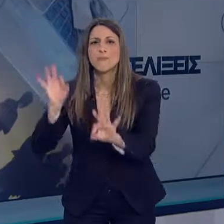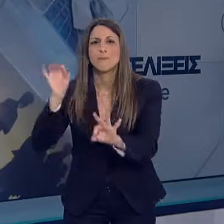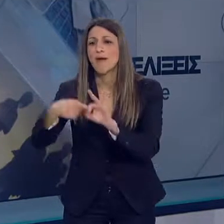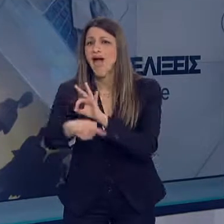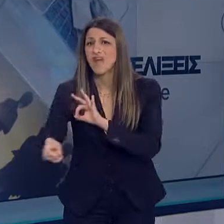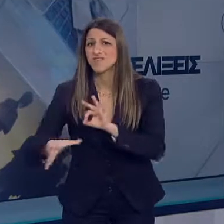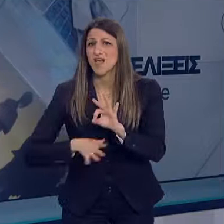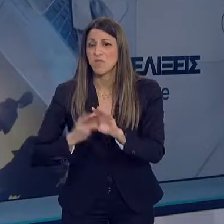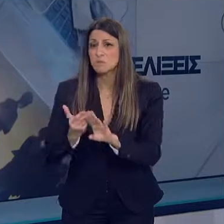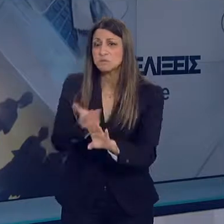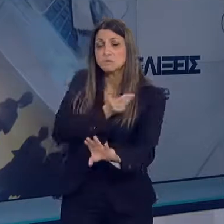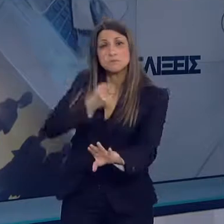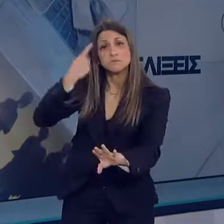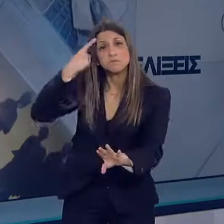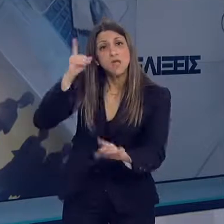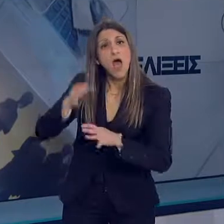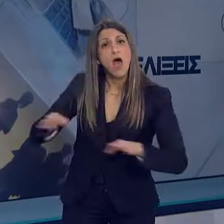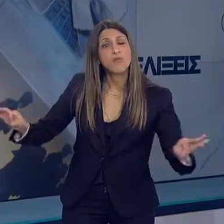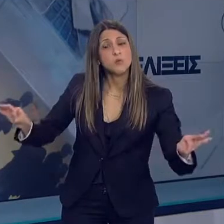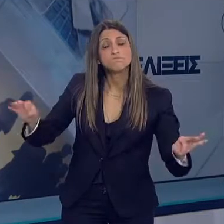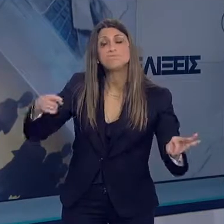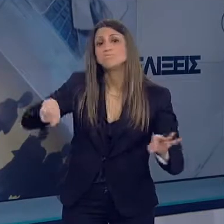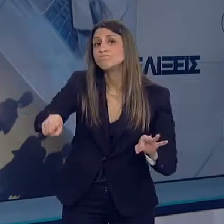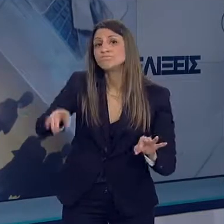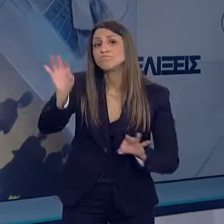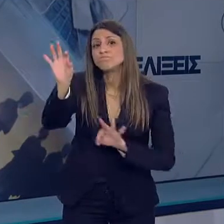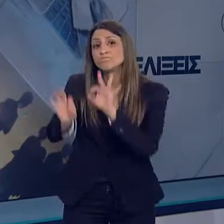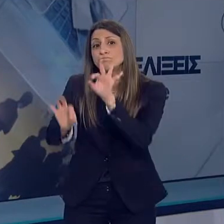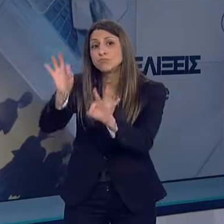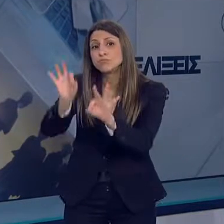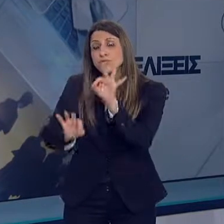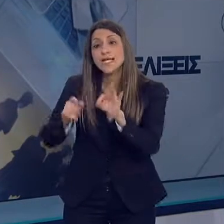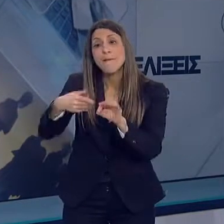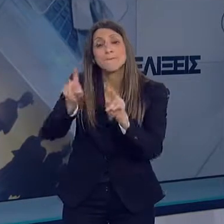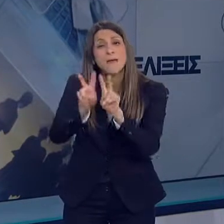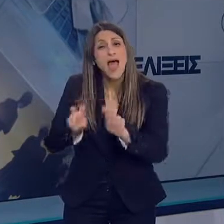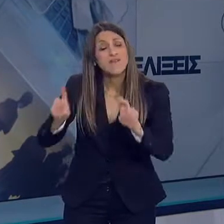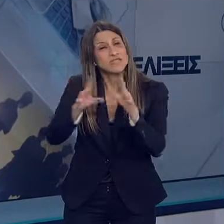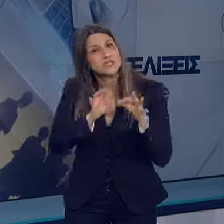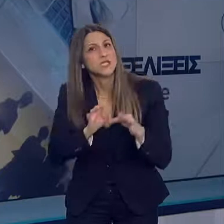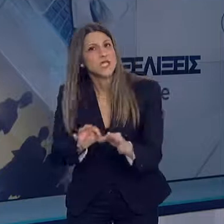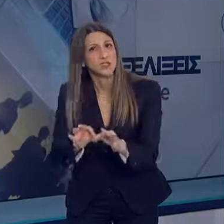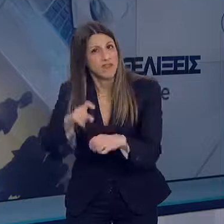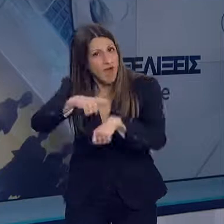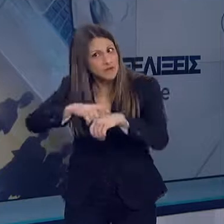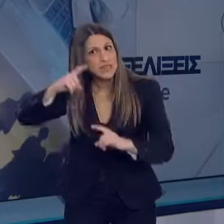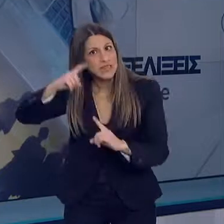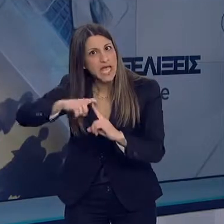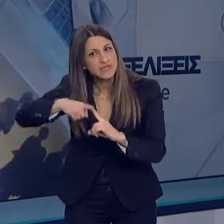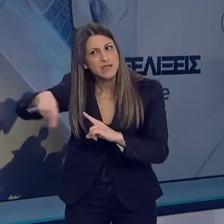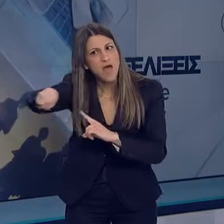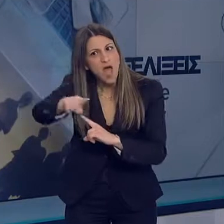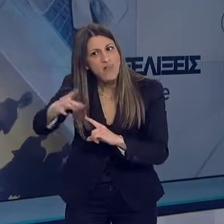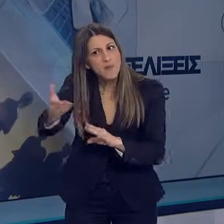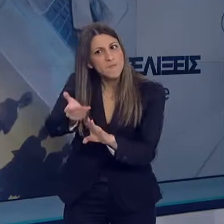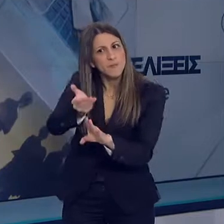κρούσματα αυτό που πραγματικά συμβαίνει. Είναι πολλά από αυτά που ιχνηλατούνται την ώρα που μιλούμε και ακόμα δεν έχουμε προσδιορίσει την